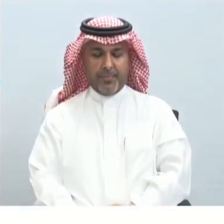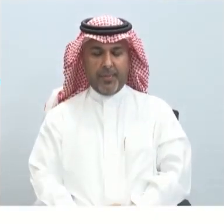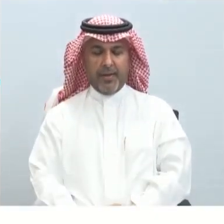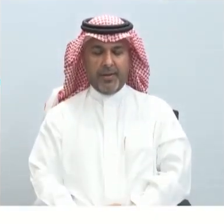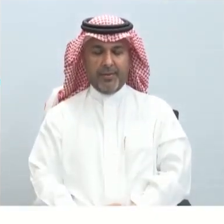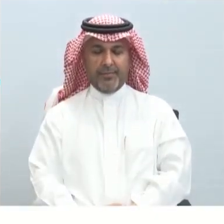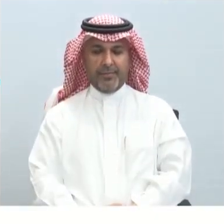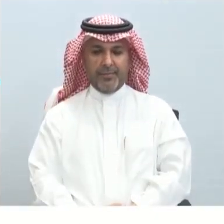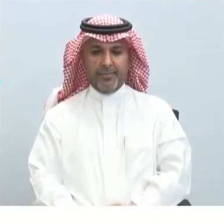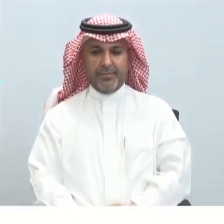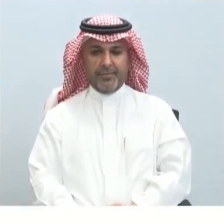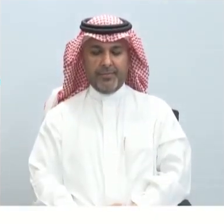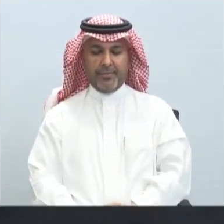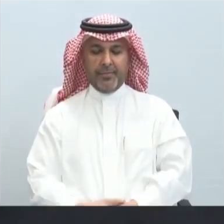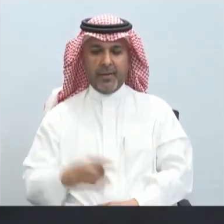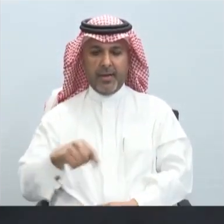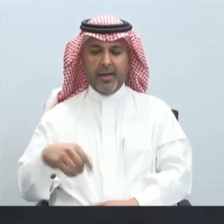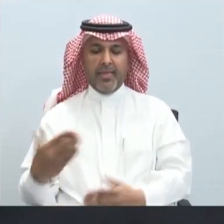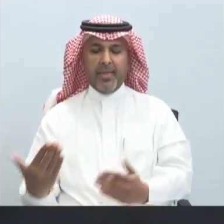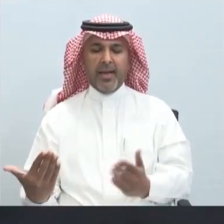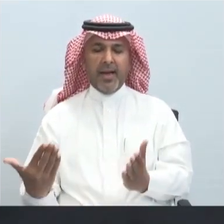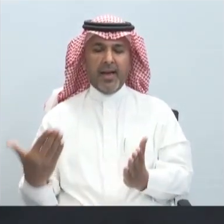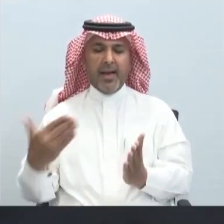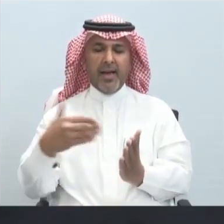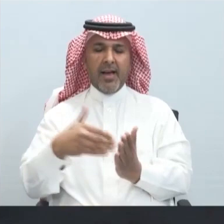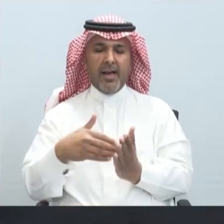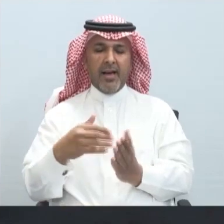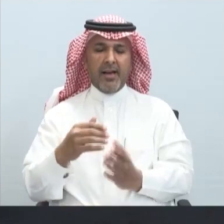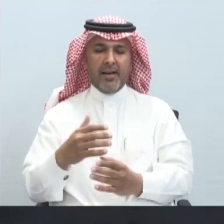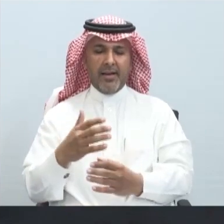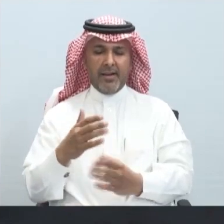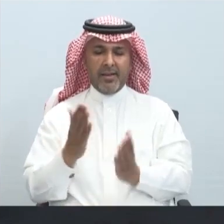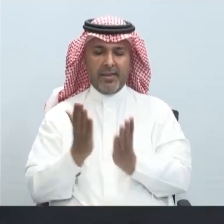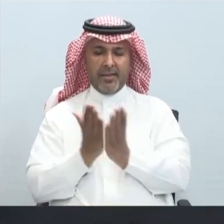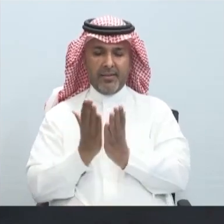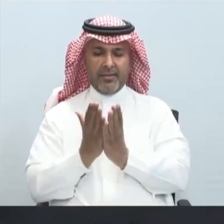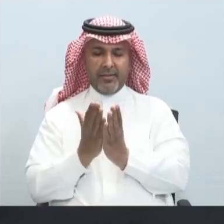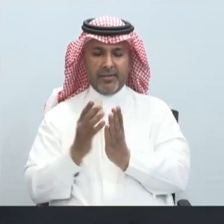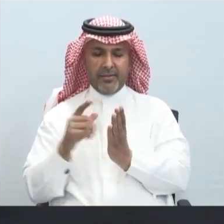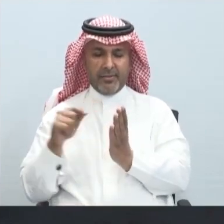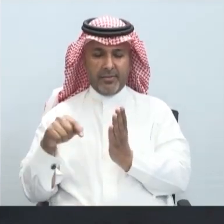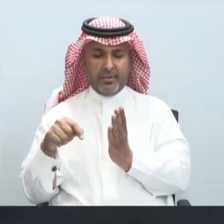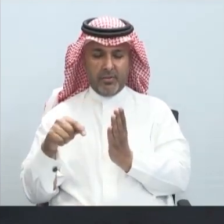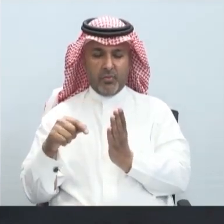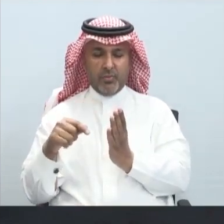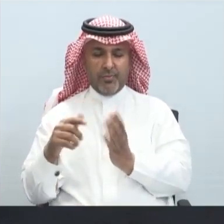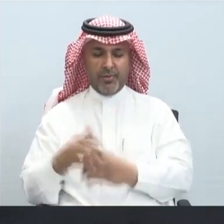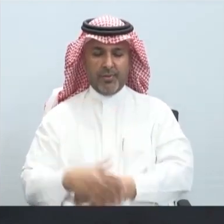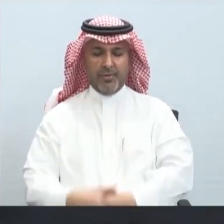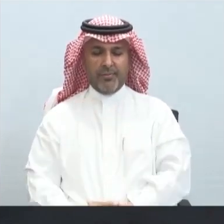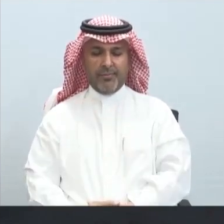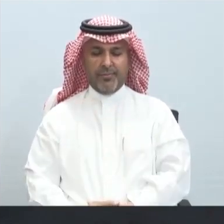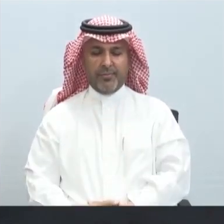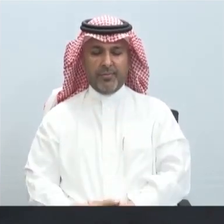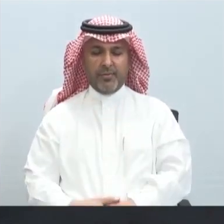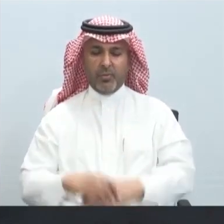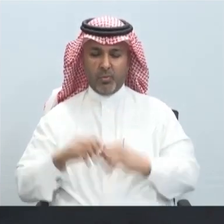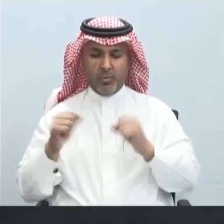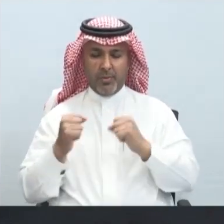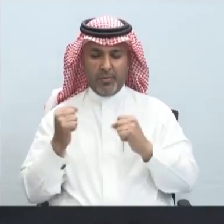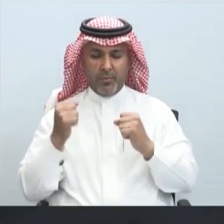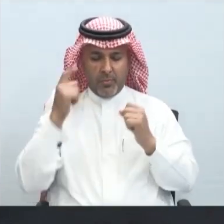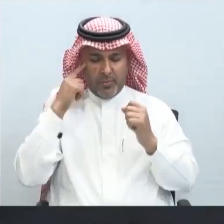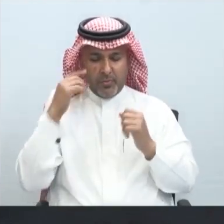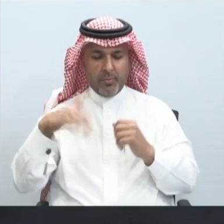اخواني الكرام واخواتي وصلنا الى نهايه المطافي توسعنا هذا اتمنى انكم تكونوا استمتعتم واخذنا كذا راحه ان شاء الله